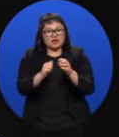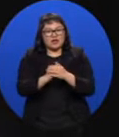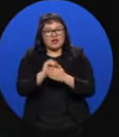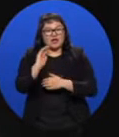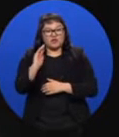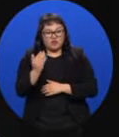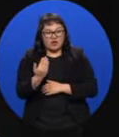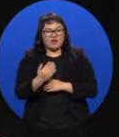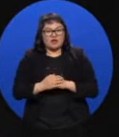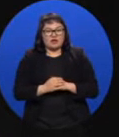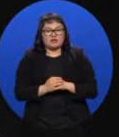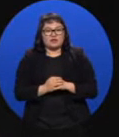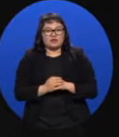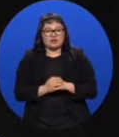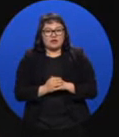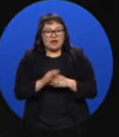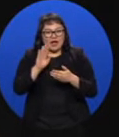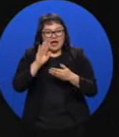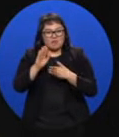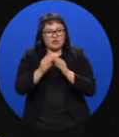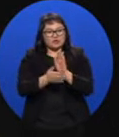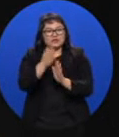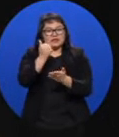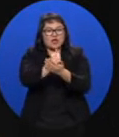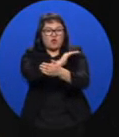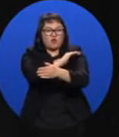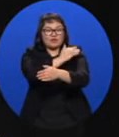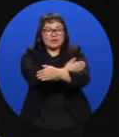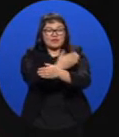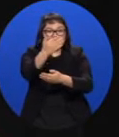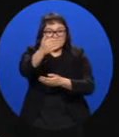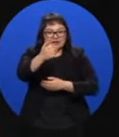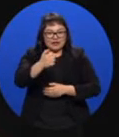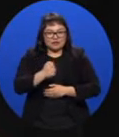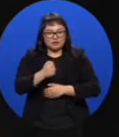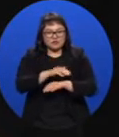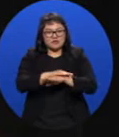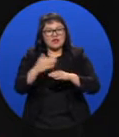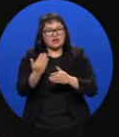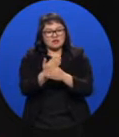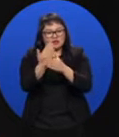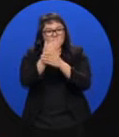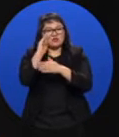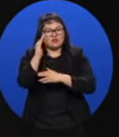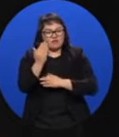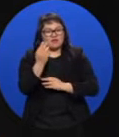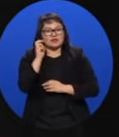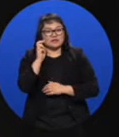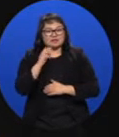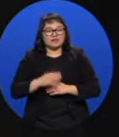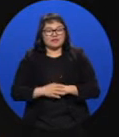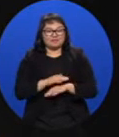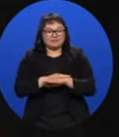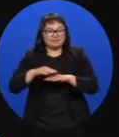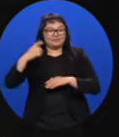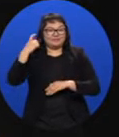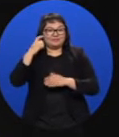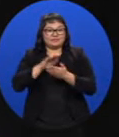부활이 되어야 이 시장이 권한을 갖고 잘 집행할 수 있지 않느냐 생각되어집니다. 네, 잘